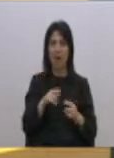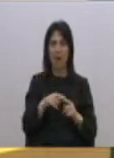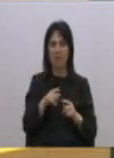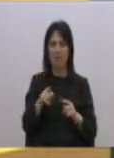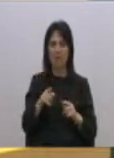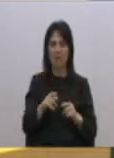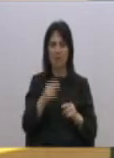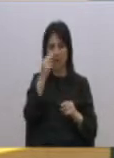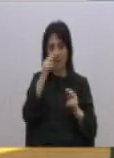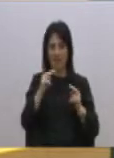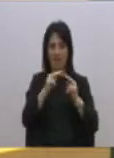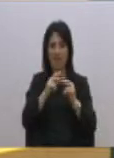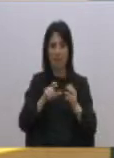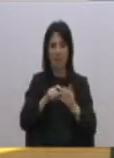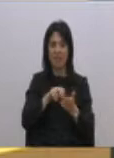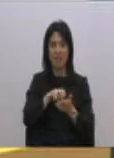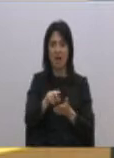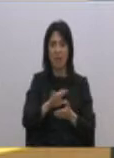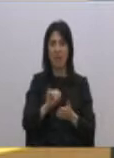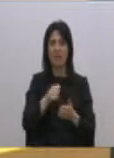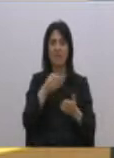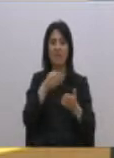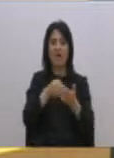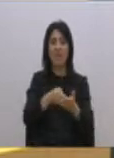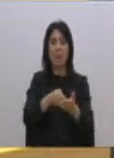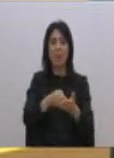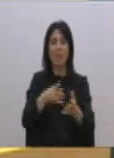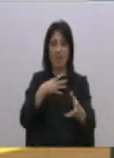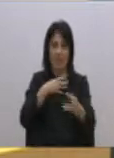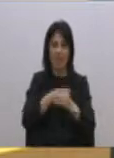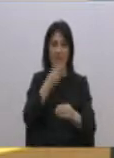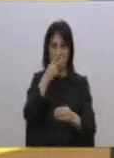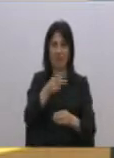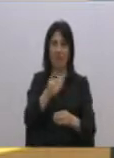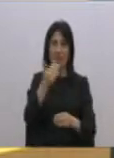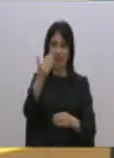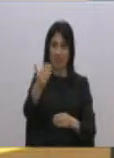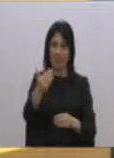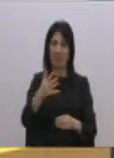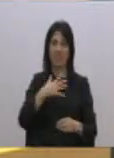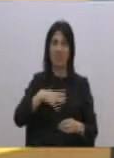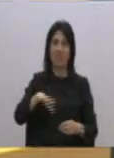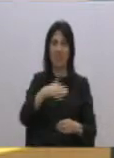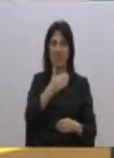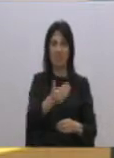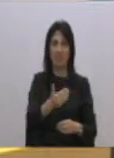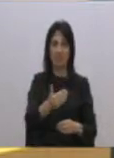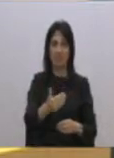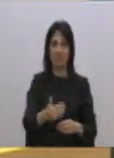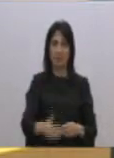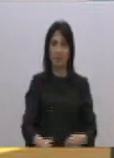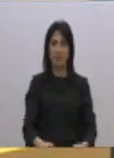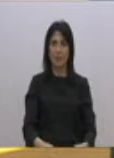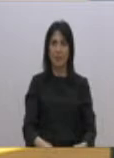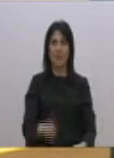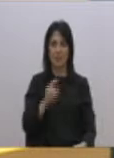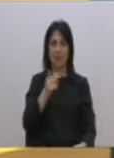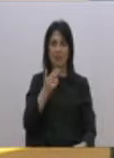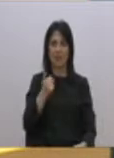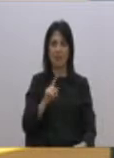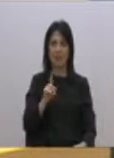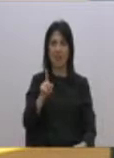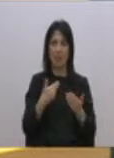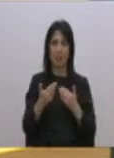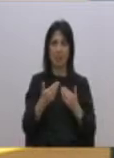მიდის ეს გზა. სადამდე მივა ამას ერთად ნახავთ თქვენთვის და ქვეყნისთვის. და დიახ, რასაც